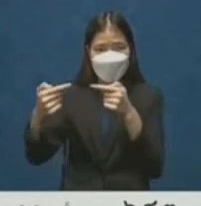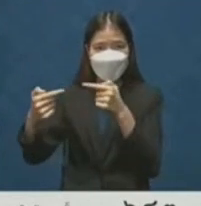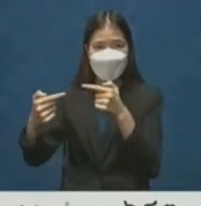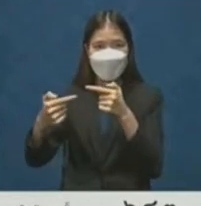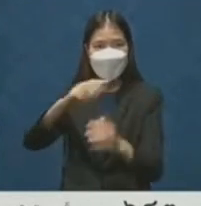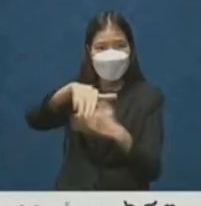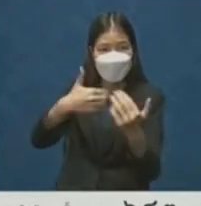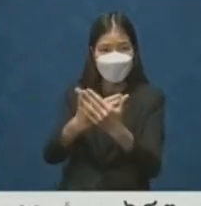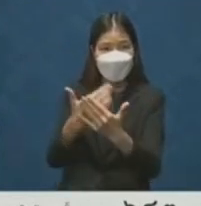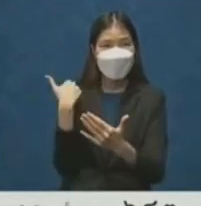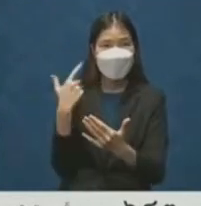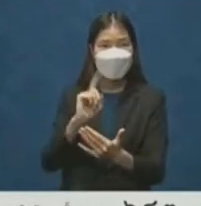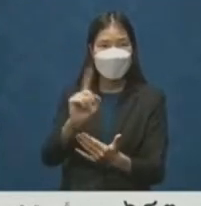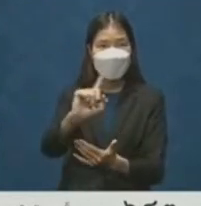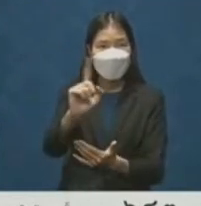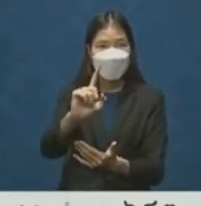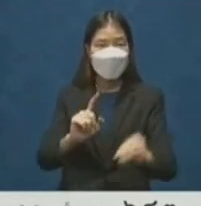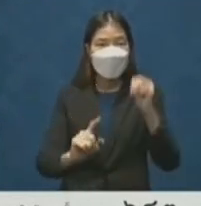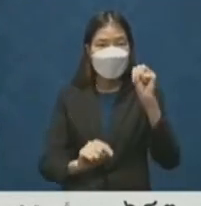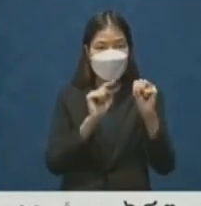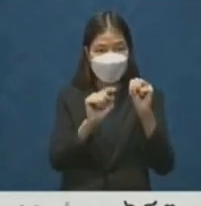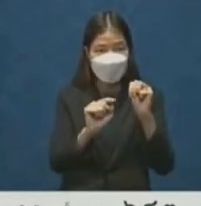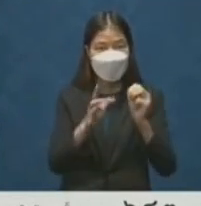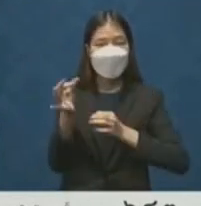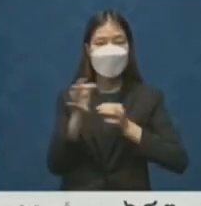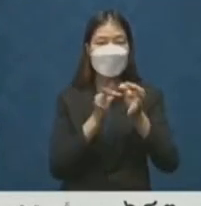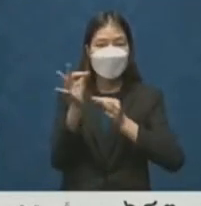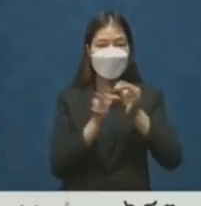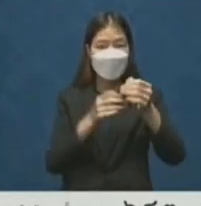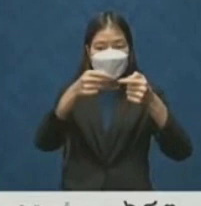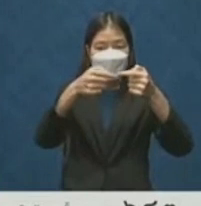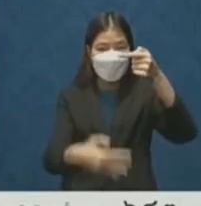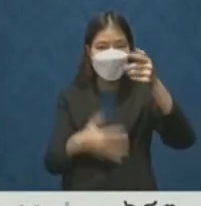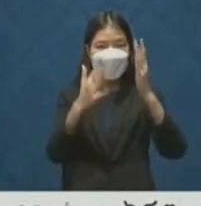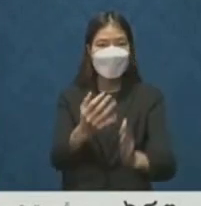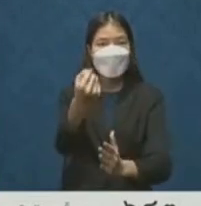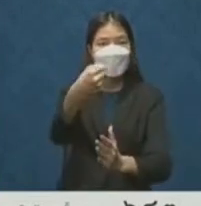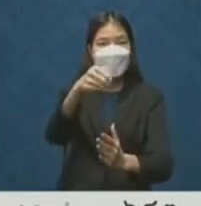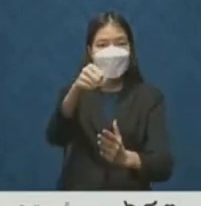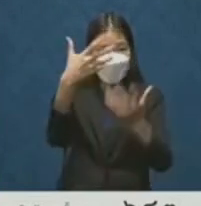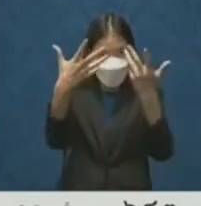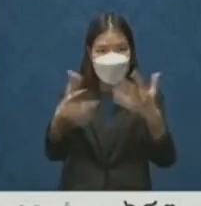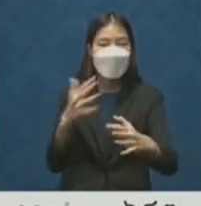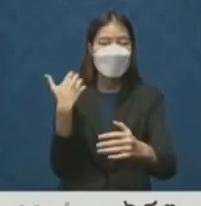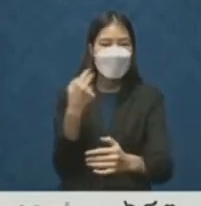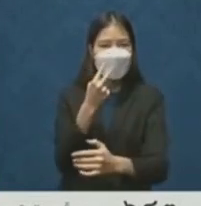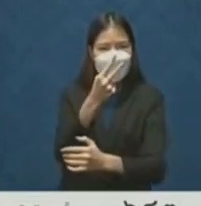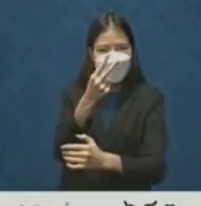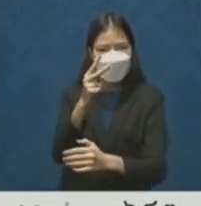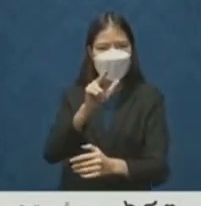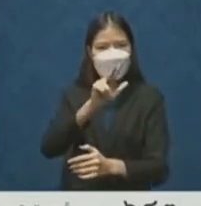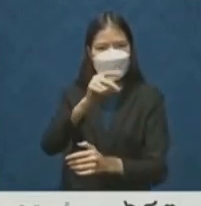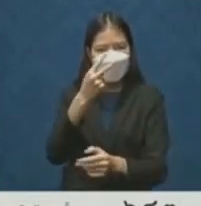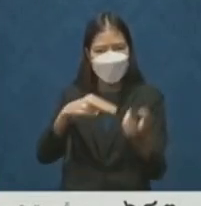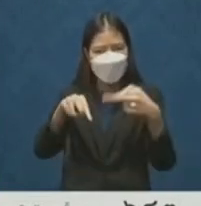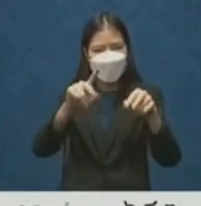ดจากนี้ไปทั้งหมดที่จริงมาตรานี้มีผู้อภิปรายมาแล้วประมาณ10ท่านแต่ละท่านก็มีข้อ